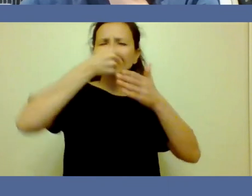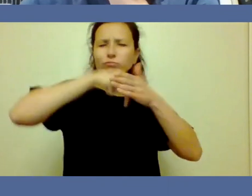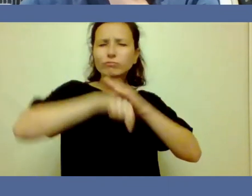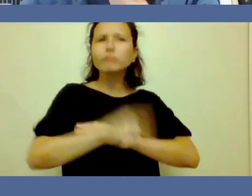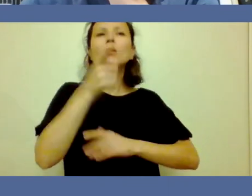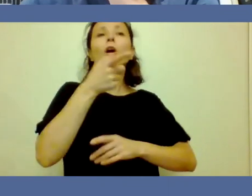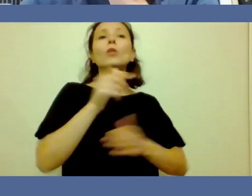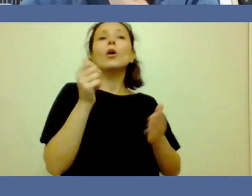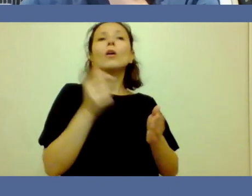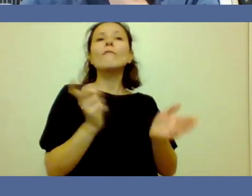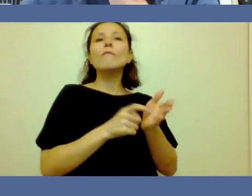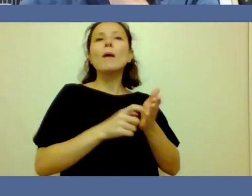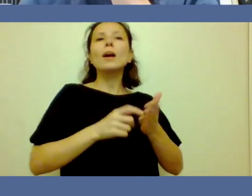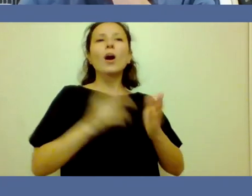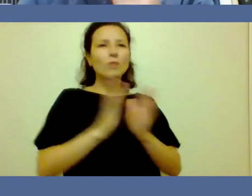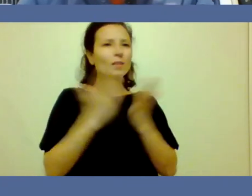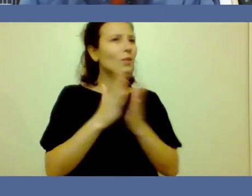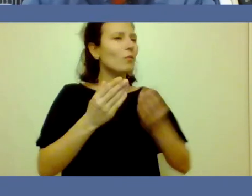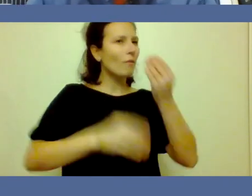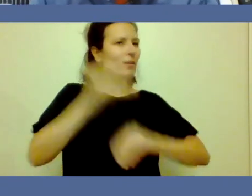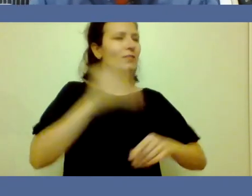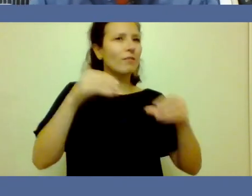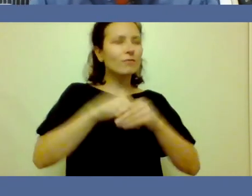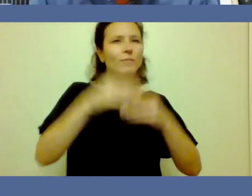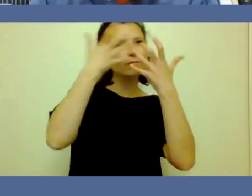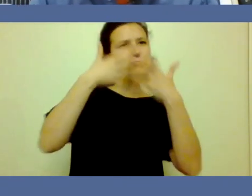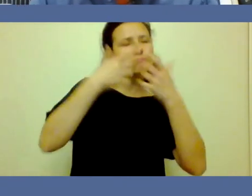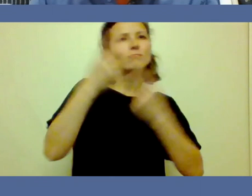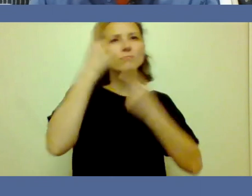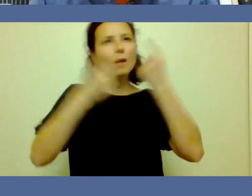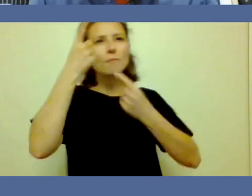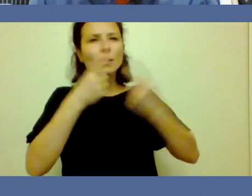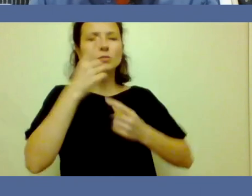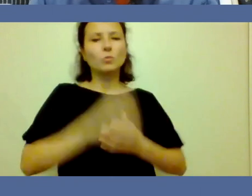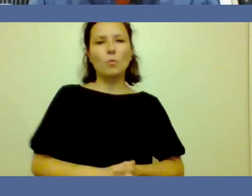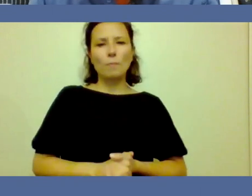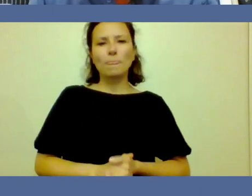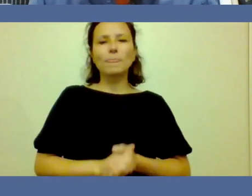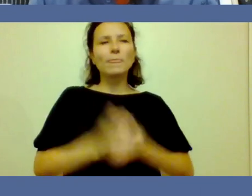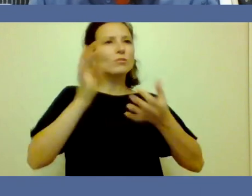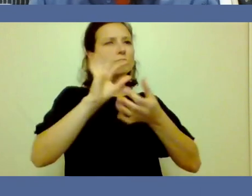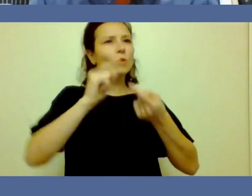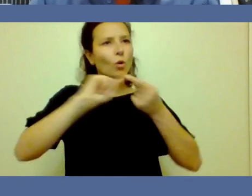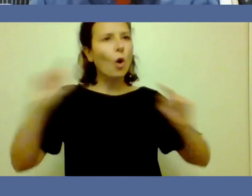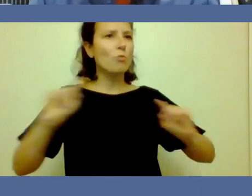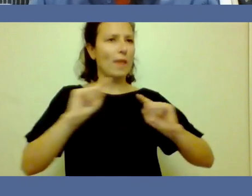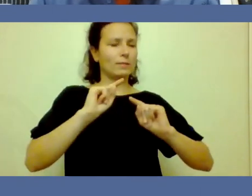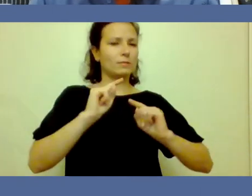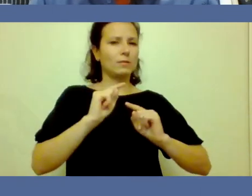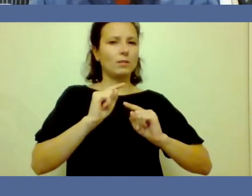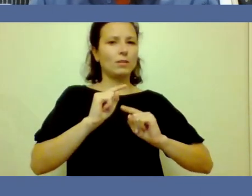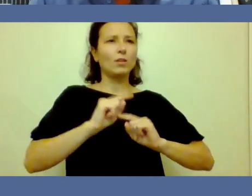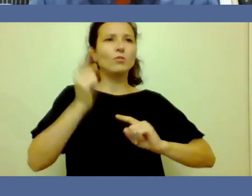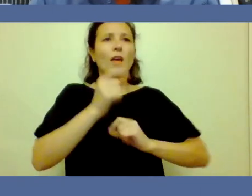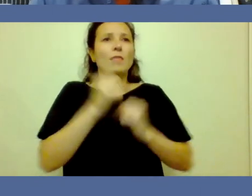literatury więcej, to znaczy takiego namysłu, szerszego kontekstu i którego nie przerażają ilość